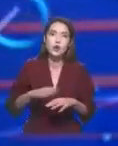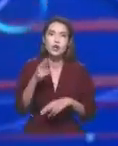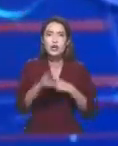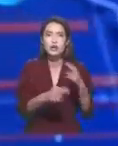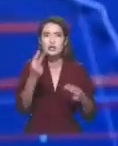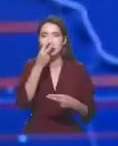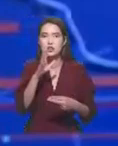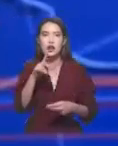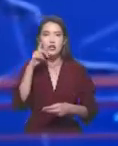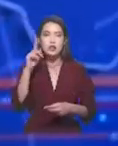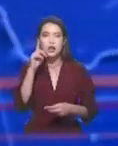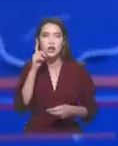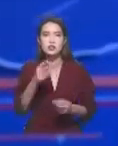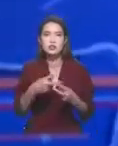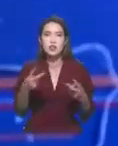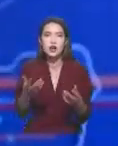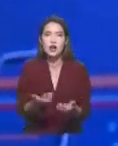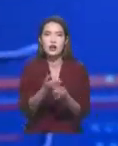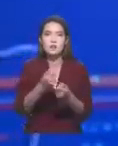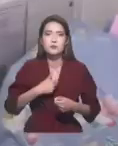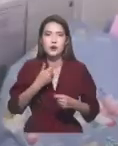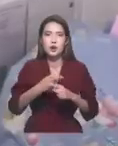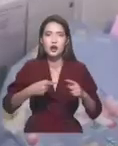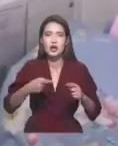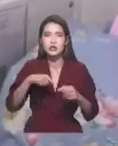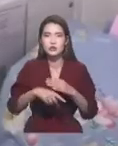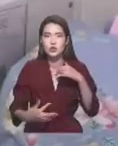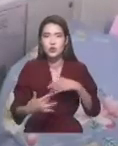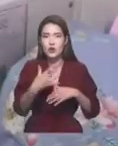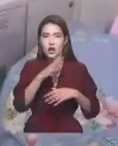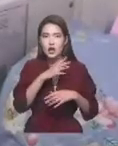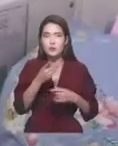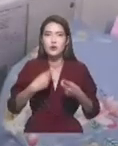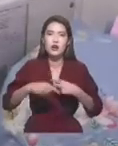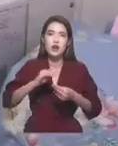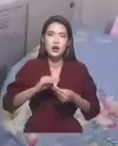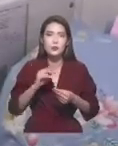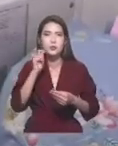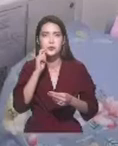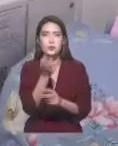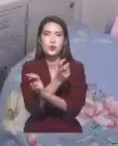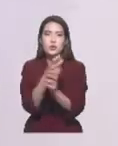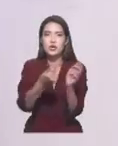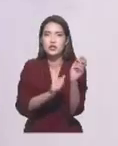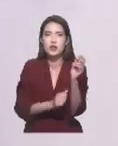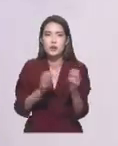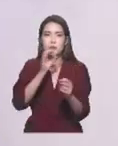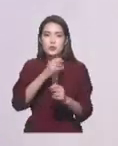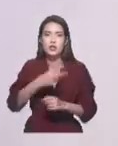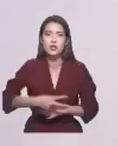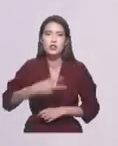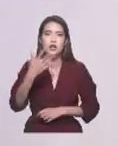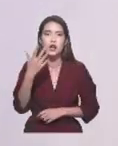төменгі бөлігінің тең жартысын алып тастауға тура келген. Ал оны қалыпқа келтіру үшін аяқ сүйегі мен тамырлары пайдаланылған. 25 жастағы